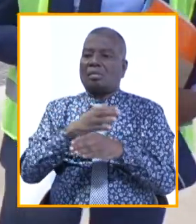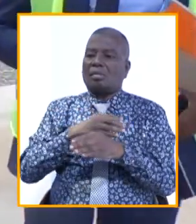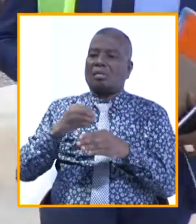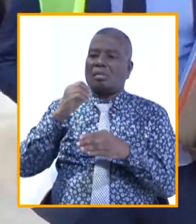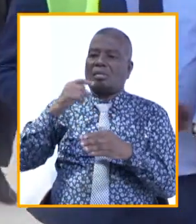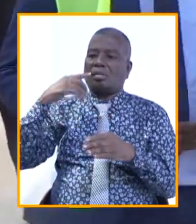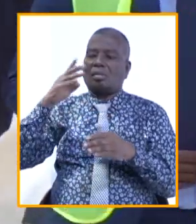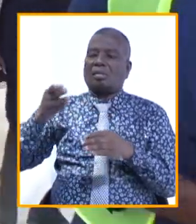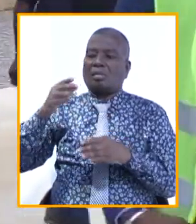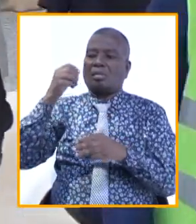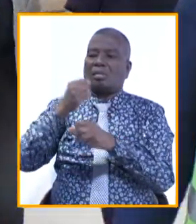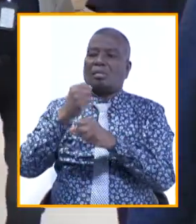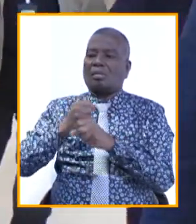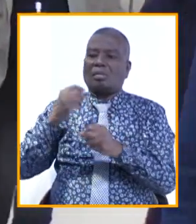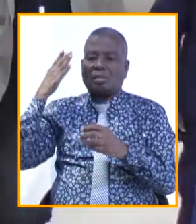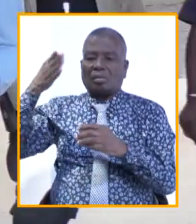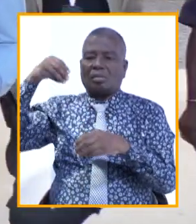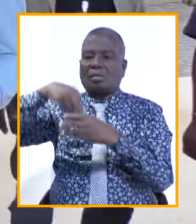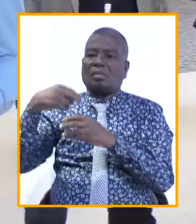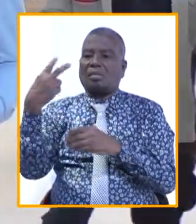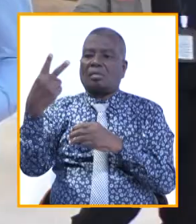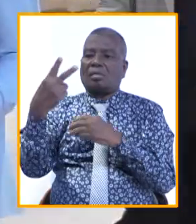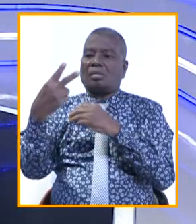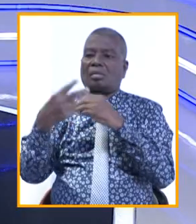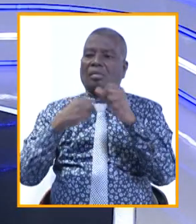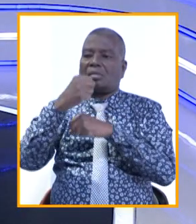Il sera opérationnel dans moins de 2 ans.